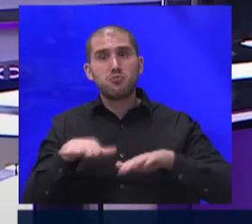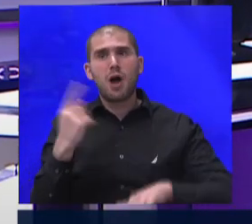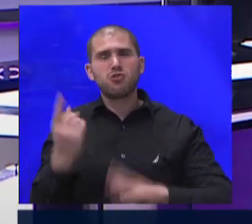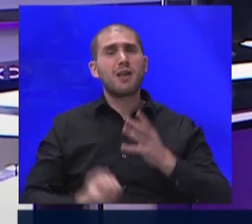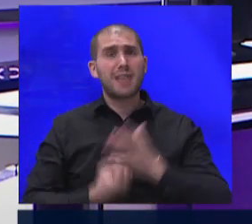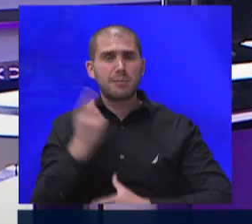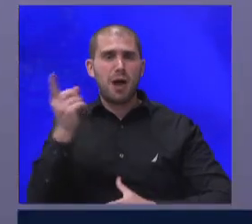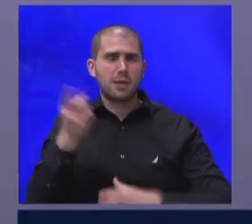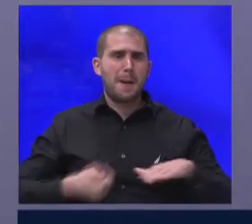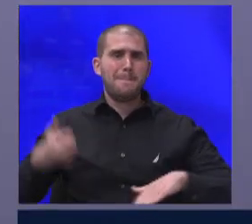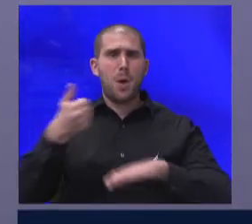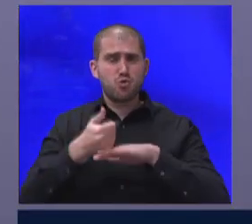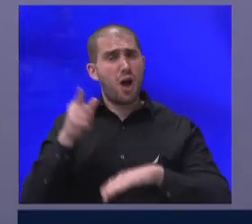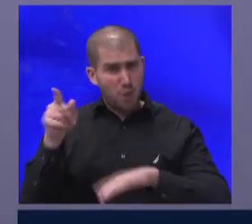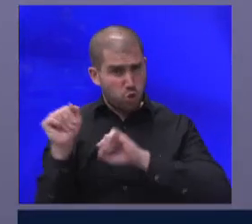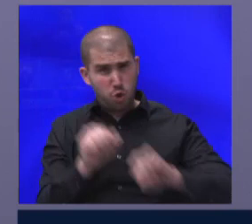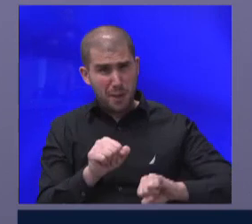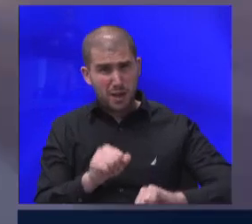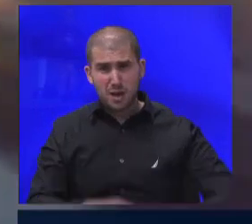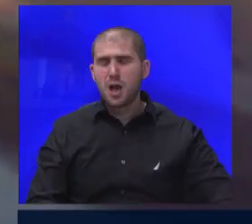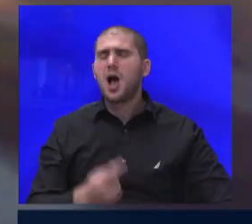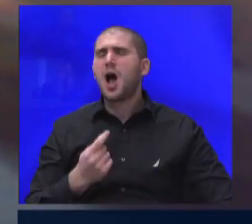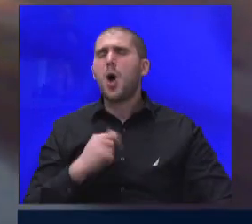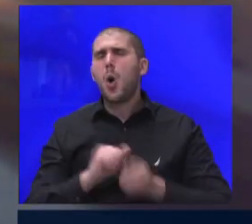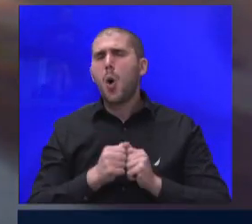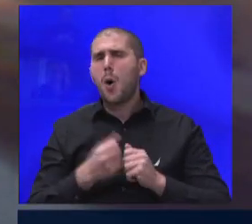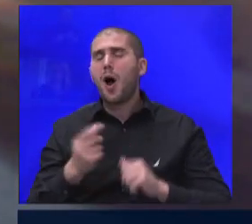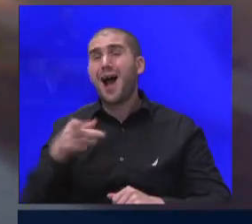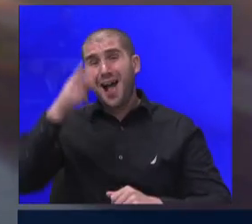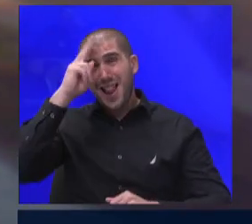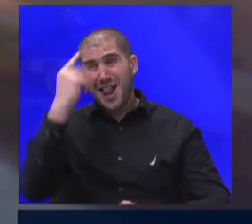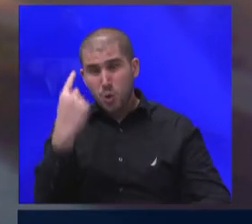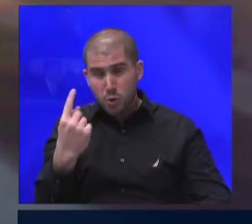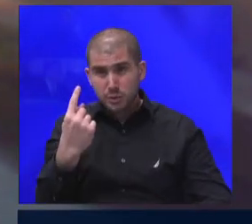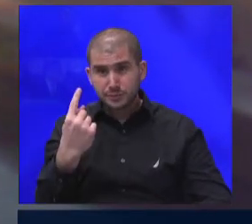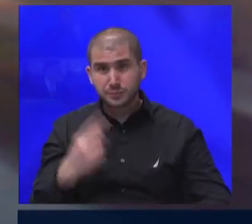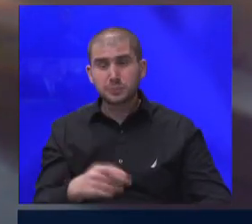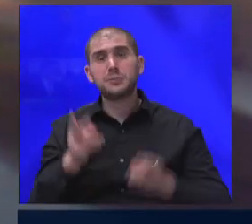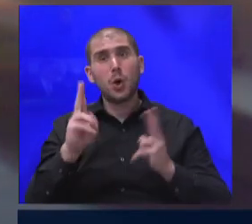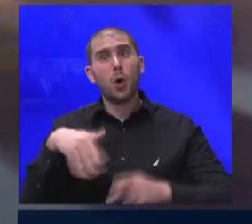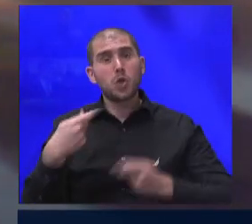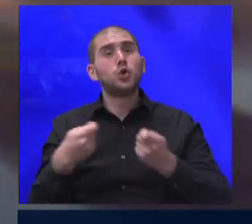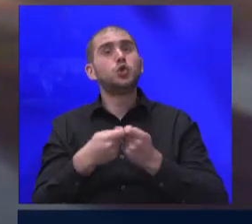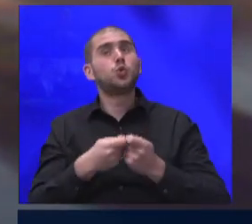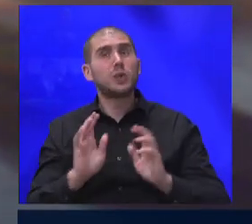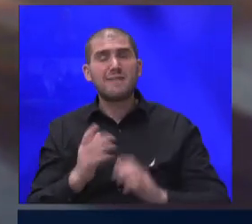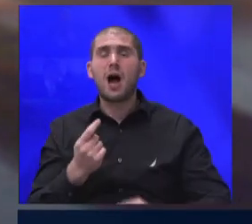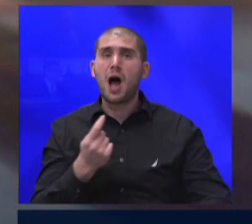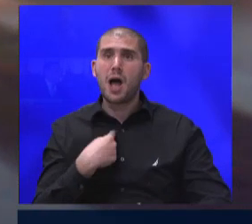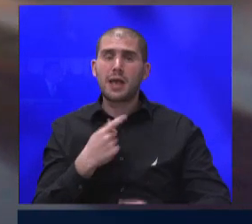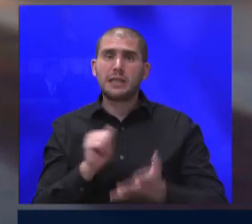אתה תומך בדברים שלו או שזה משהו הליכוד, ש... הליכוד יכול להיות שותף. אני חלילה לא פוסל את